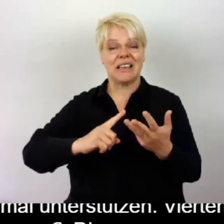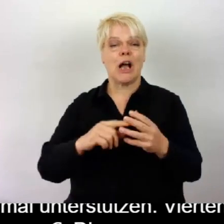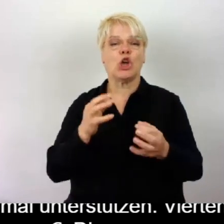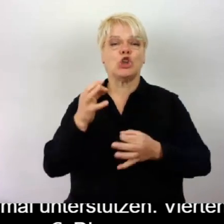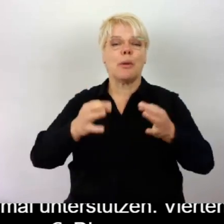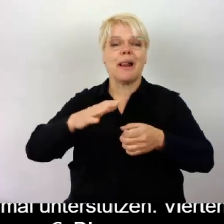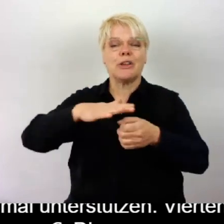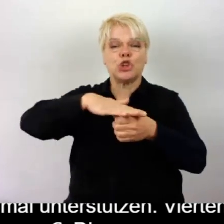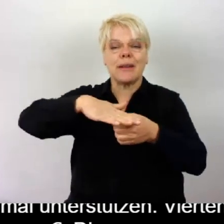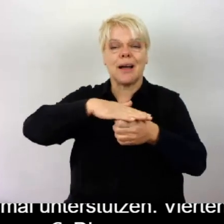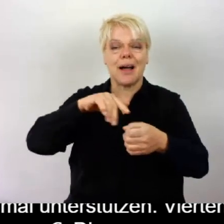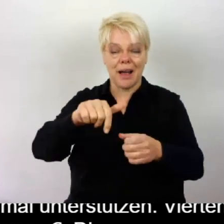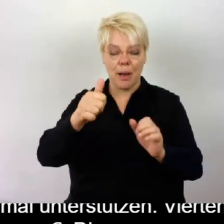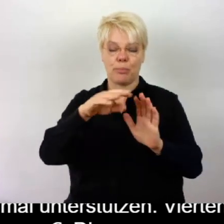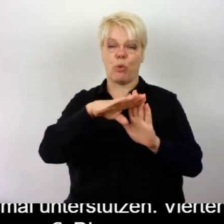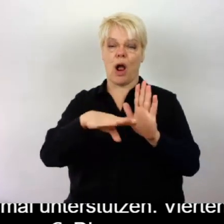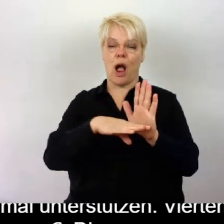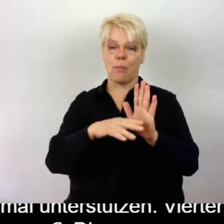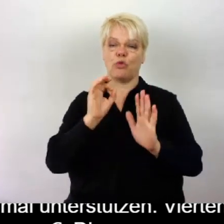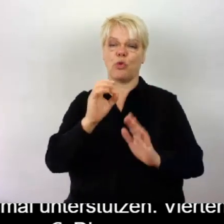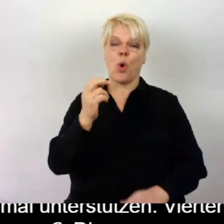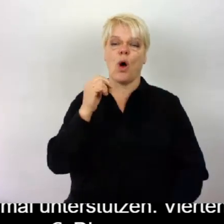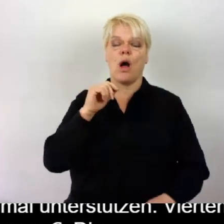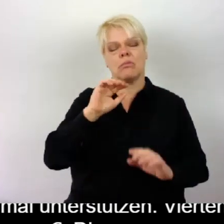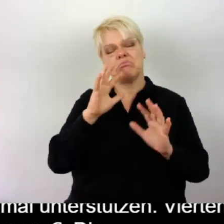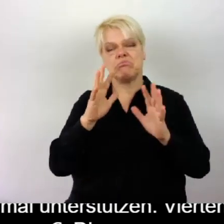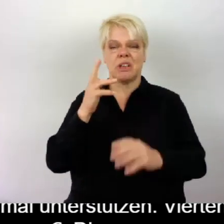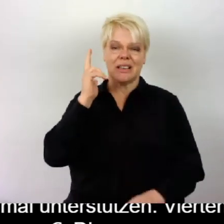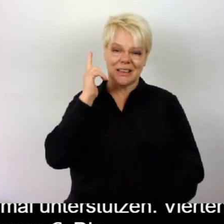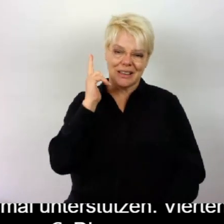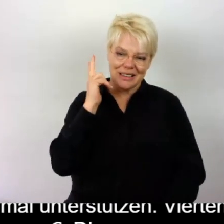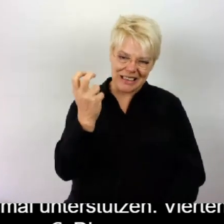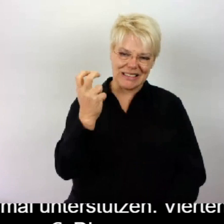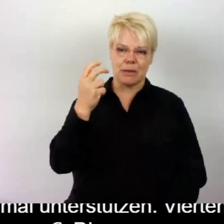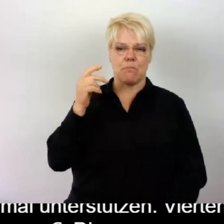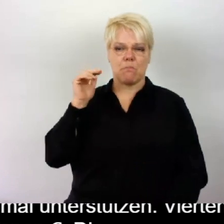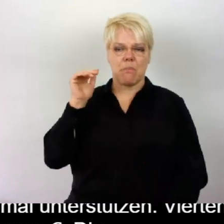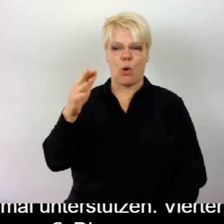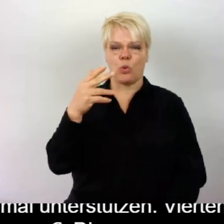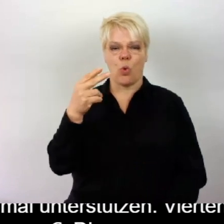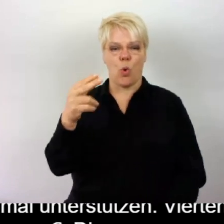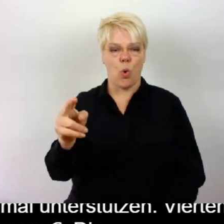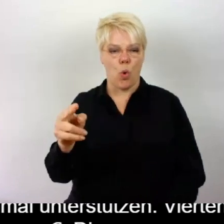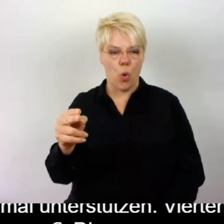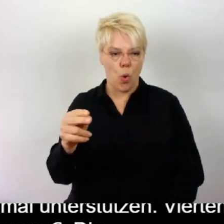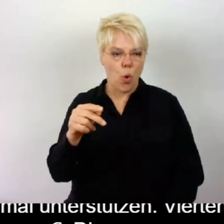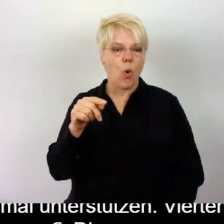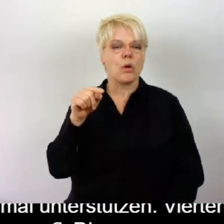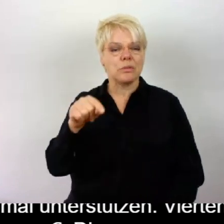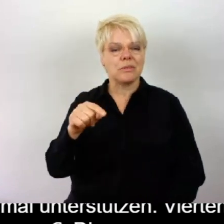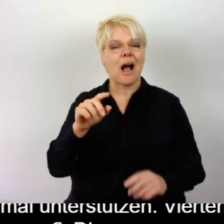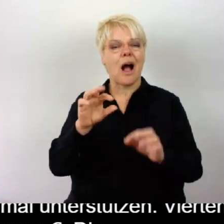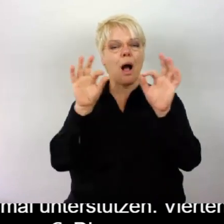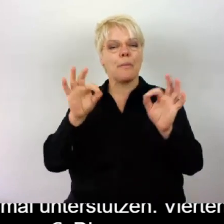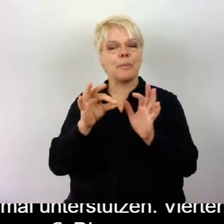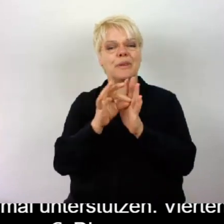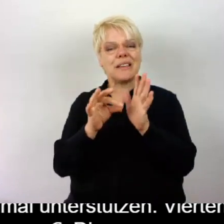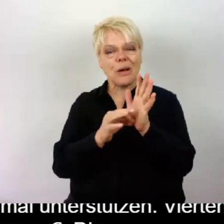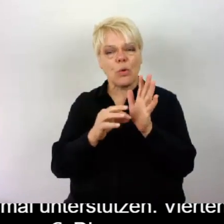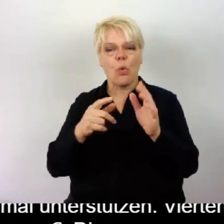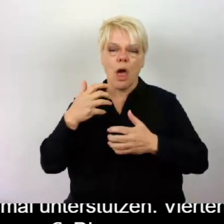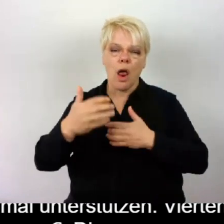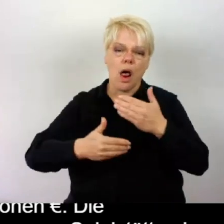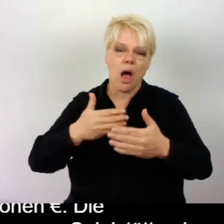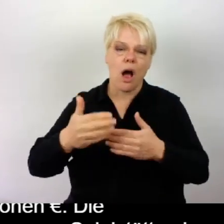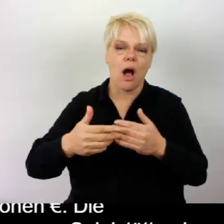uns, der die Lach- und Schießgesellschaft mitbetreibt. Wir haben mit dem Theater hier im Bayerischen Hof gesprochen, die ja keinerlei